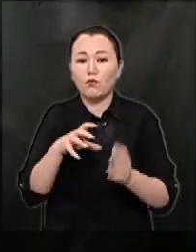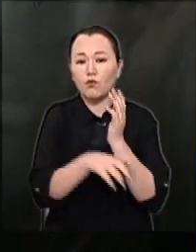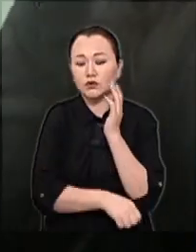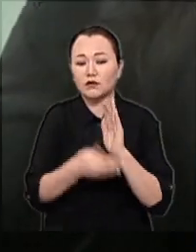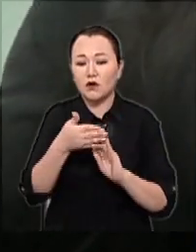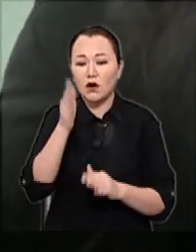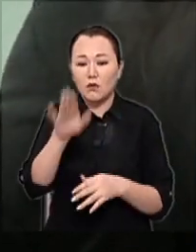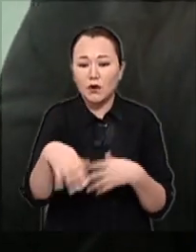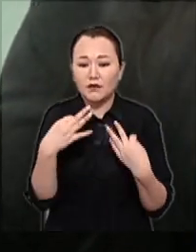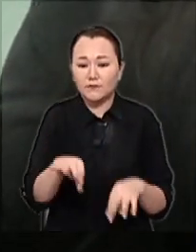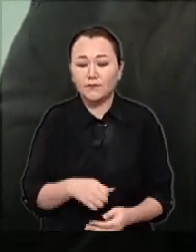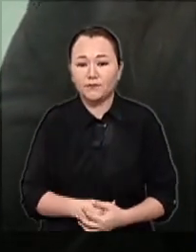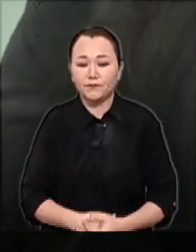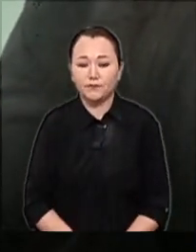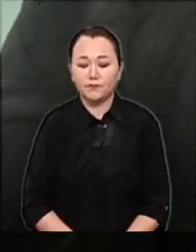жіберілген.